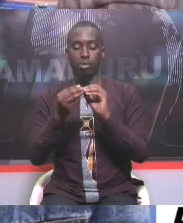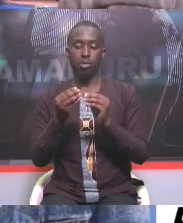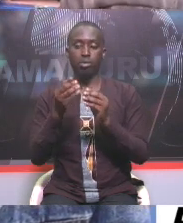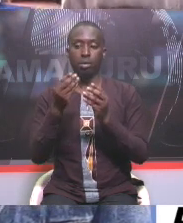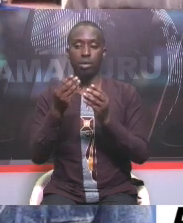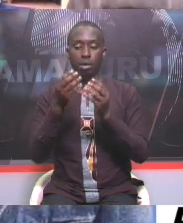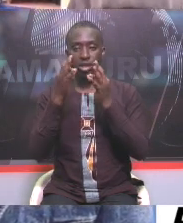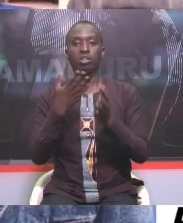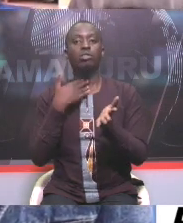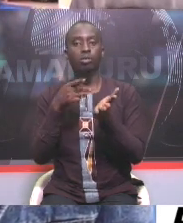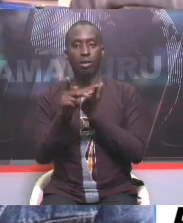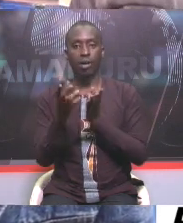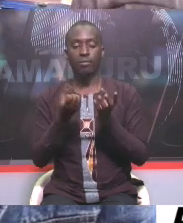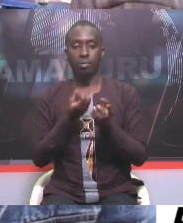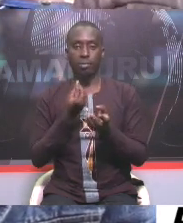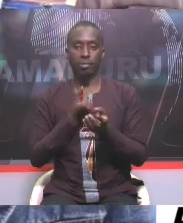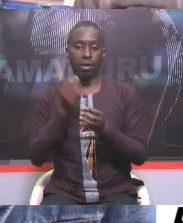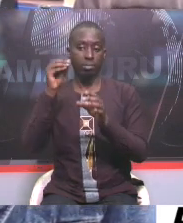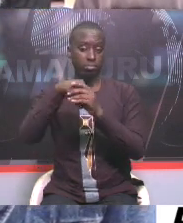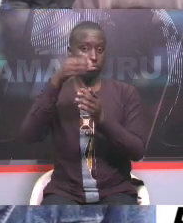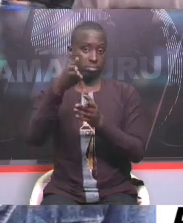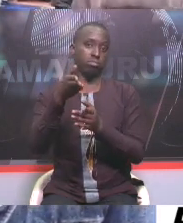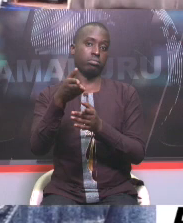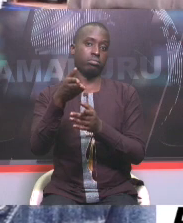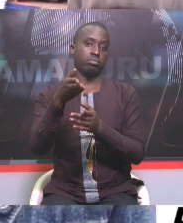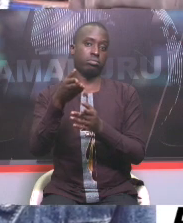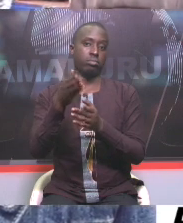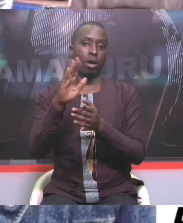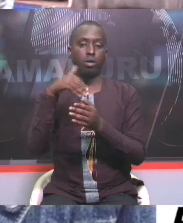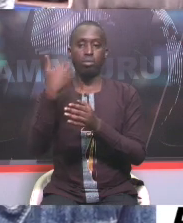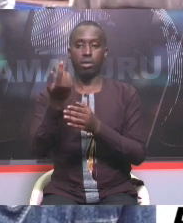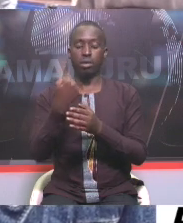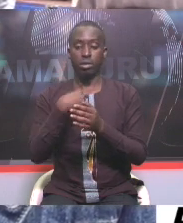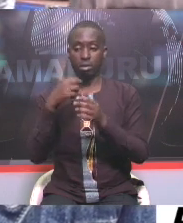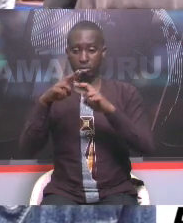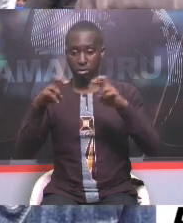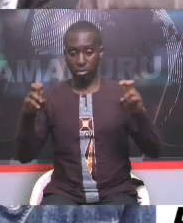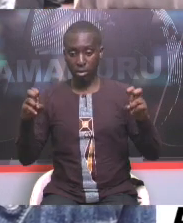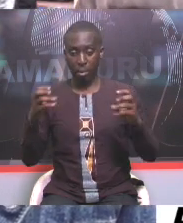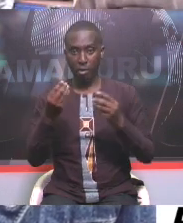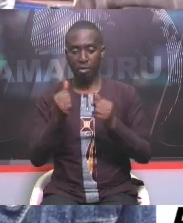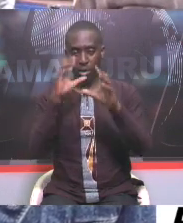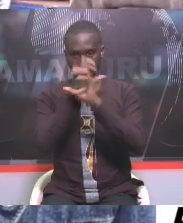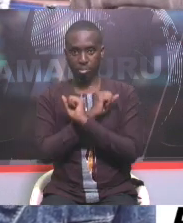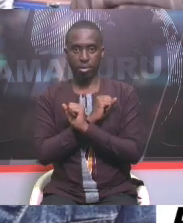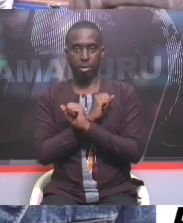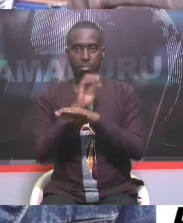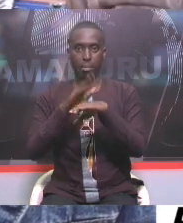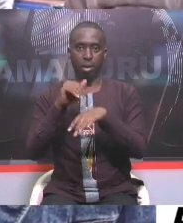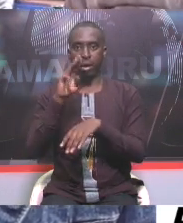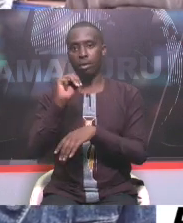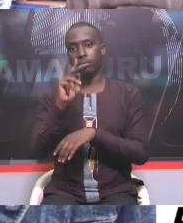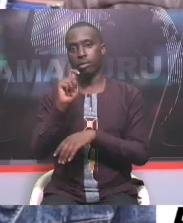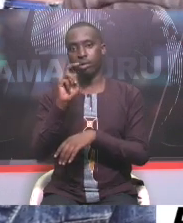kugura, ahita afata y'amafaranga yari ariho. Hanyuma ngiye gucenginga balance ndayibura, mpamagaye kuri